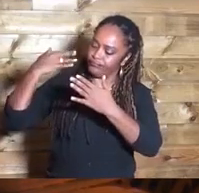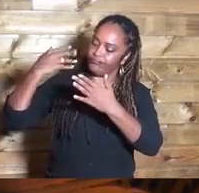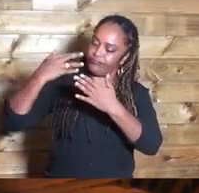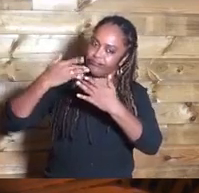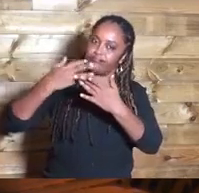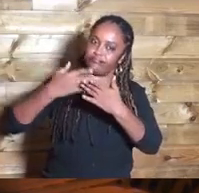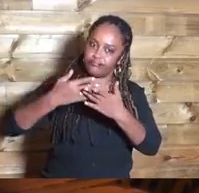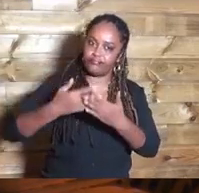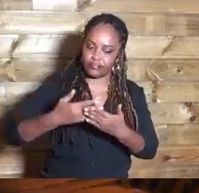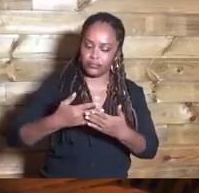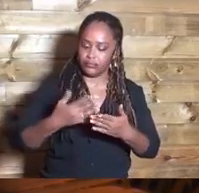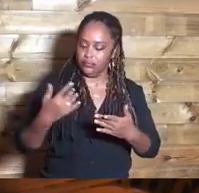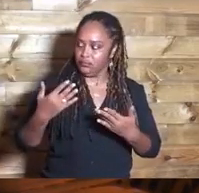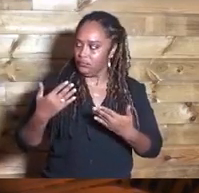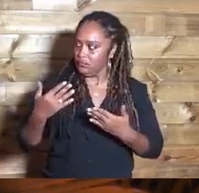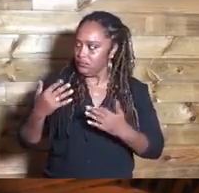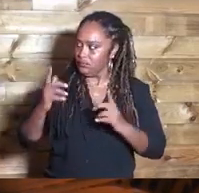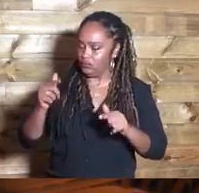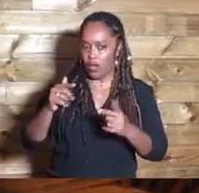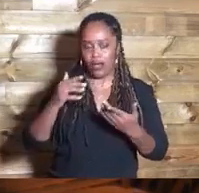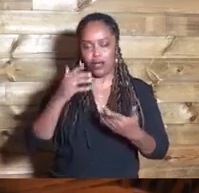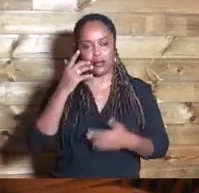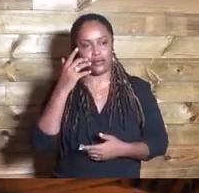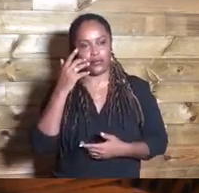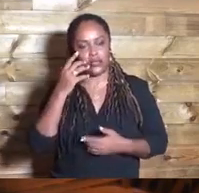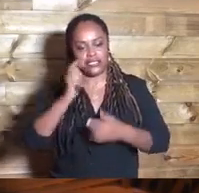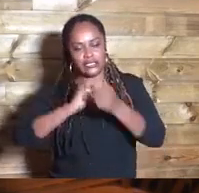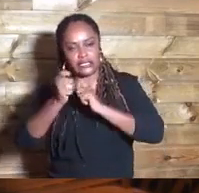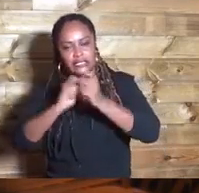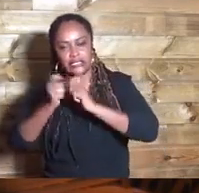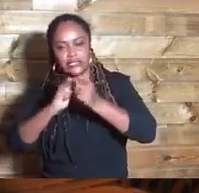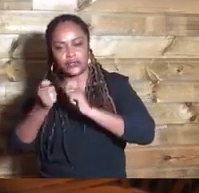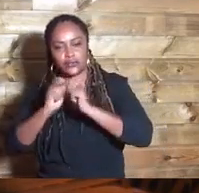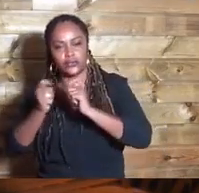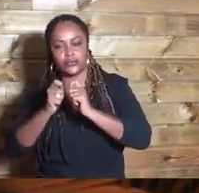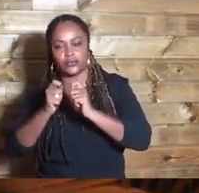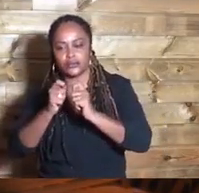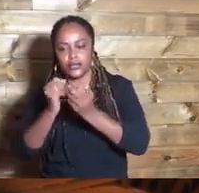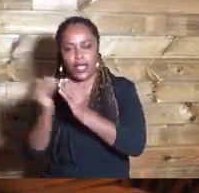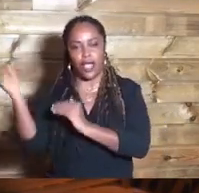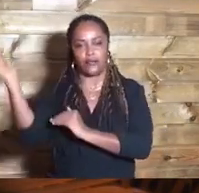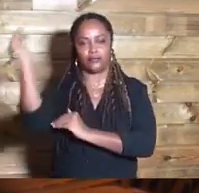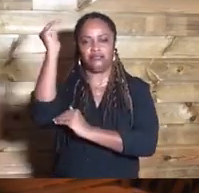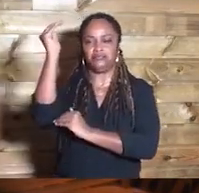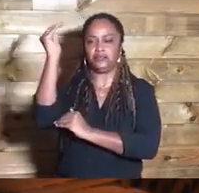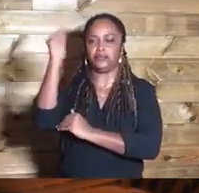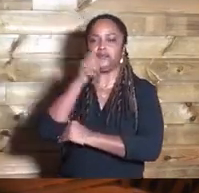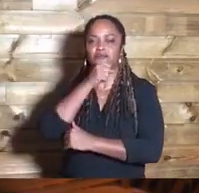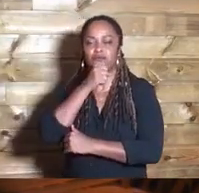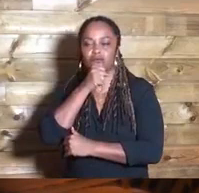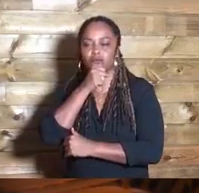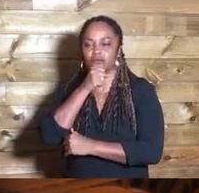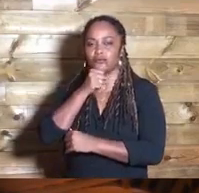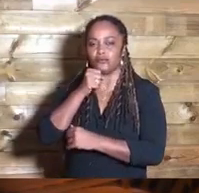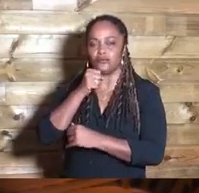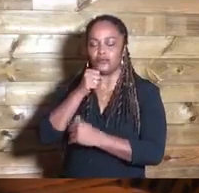en moins, on a eu l'occasion. Discuter maintes fois avec un grand monde. Et nous, on a envie de rendre hommage, c'est